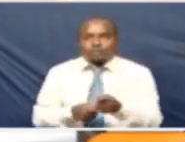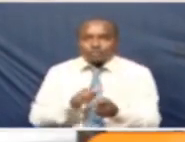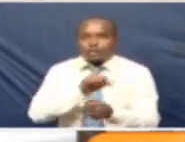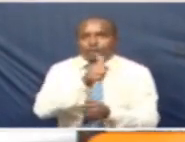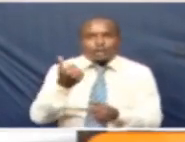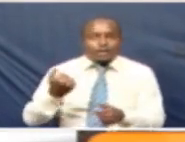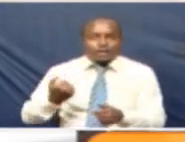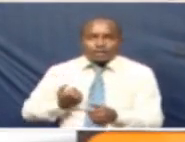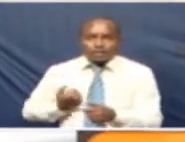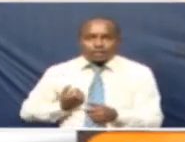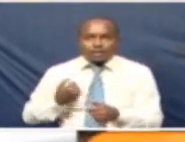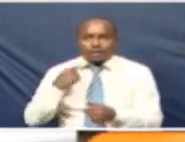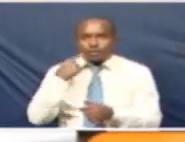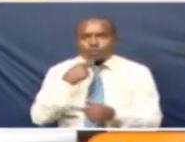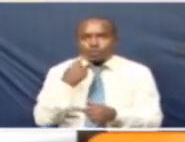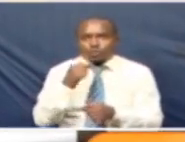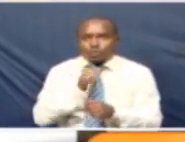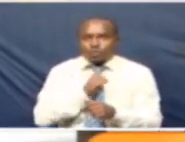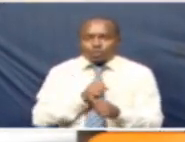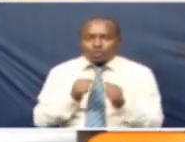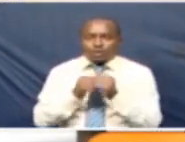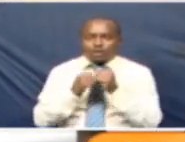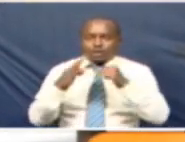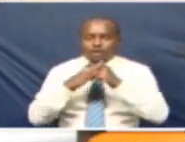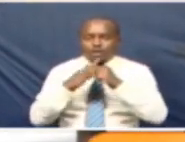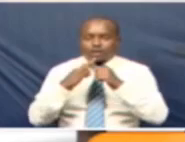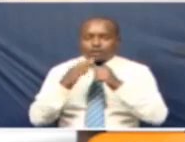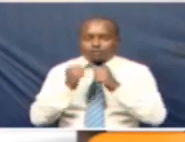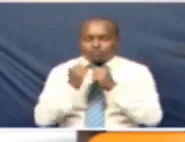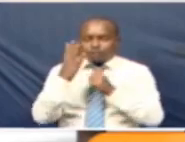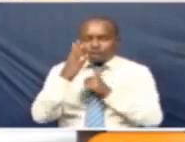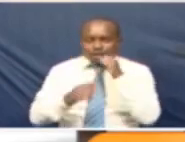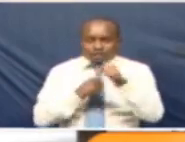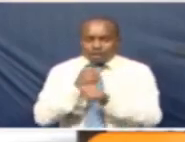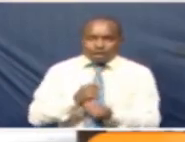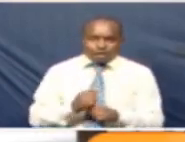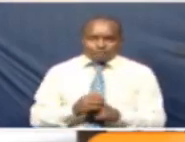mwingine wa miaka 14. Mwari Lumumba, Citizen Nipashe.